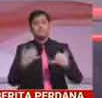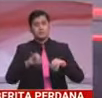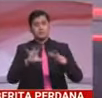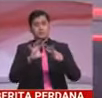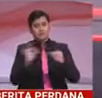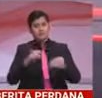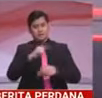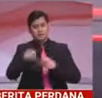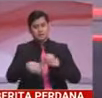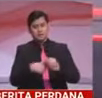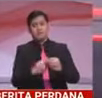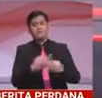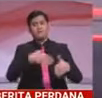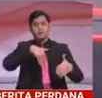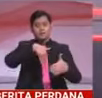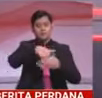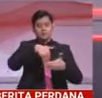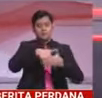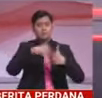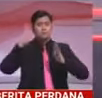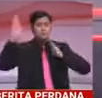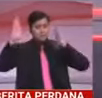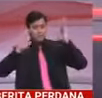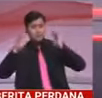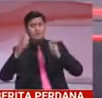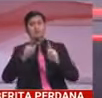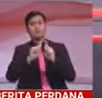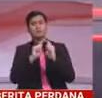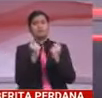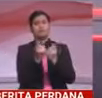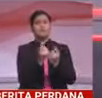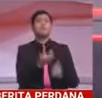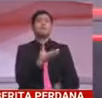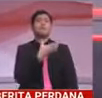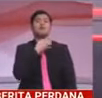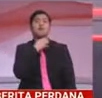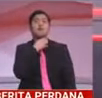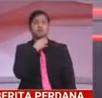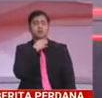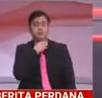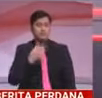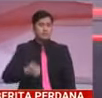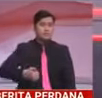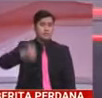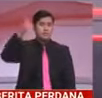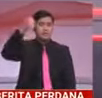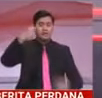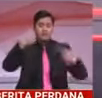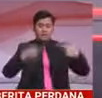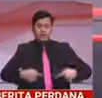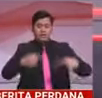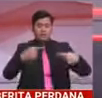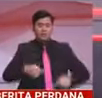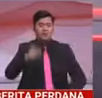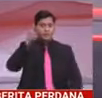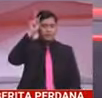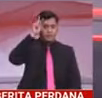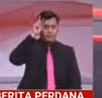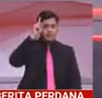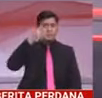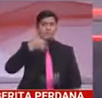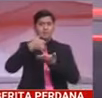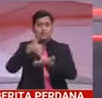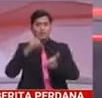mengenai bola sepak tempatan pasukan Vira optimis melakar kemenangan ketika berdepan ke lantai United pada aksi postingan pertama piala Malaysia